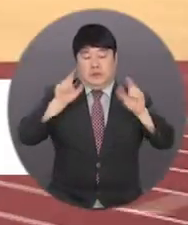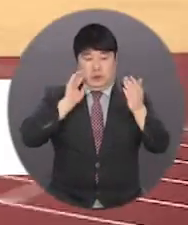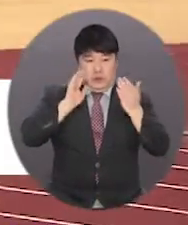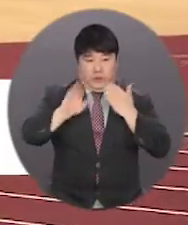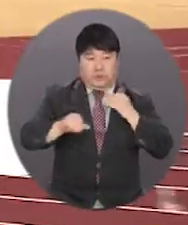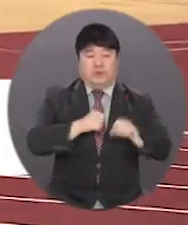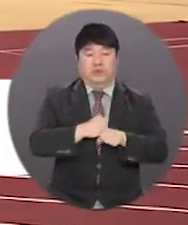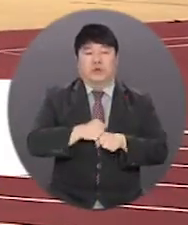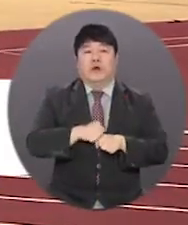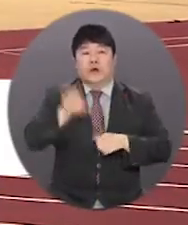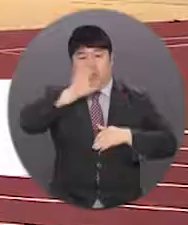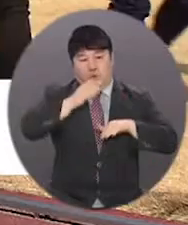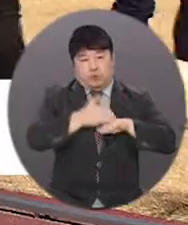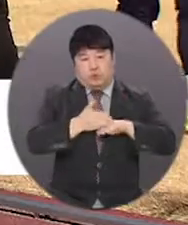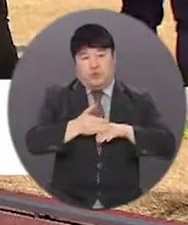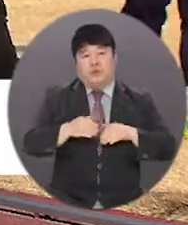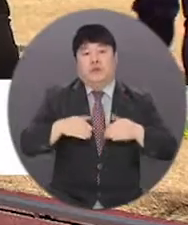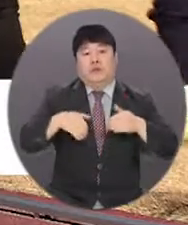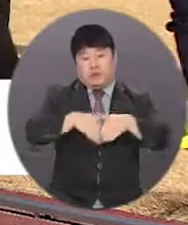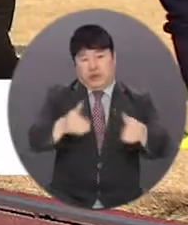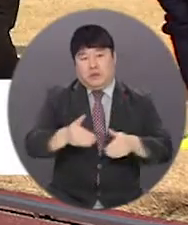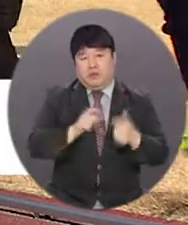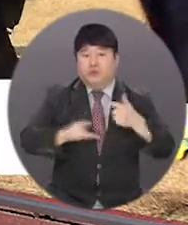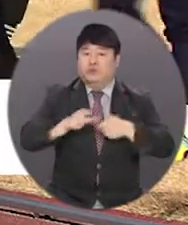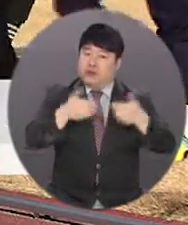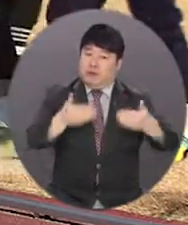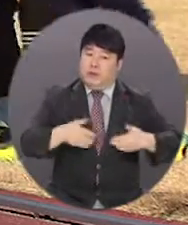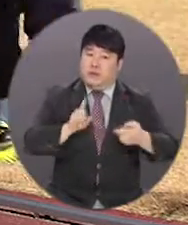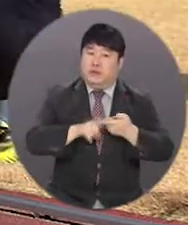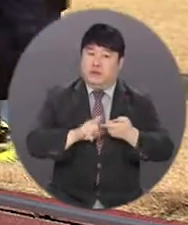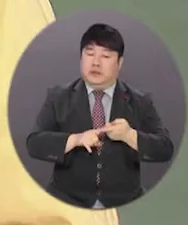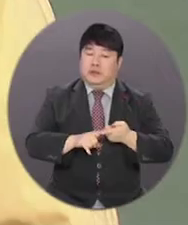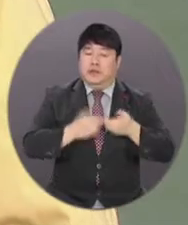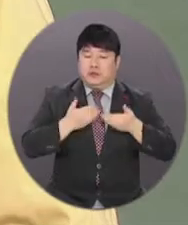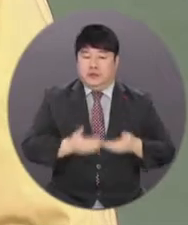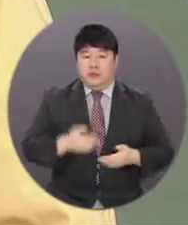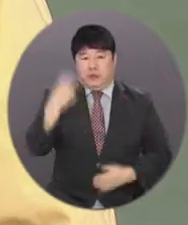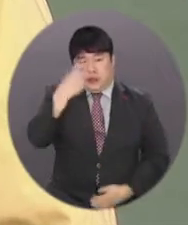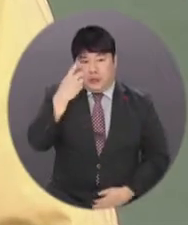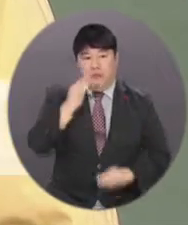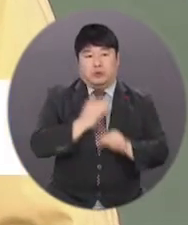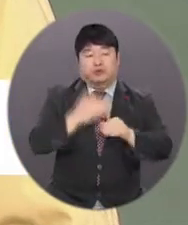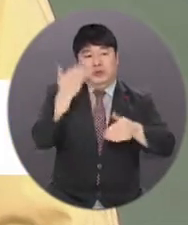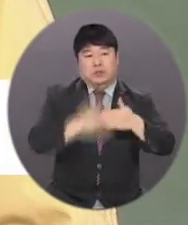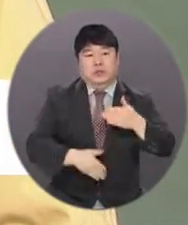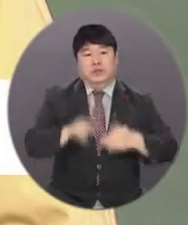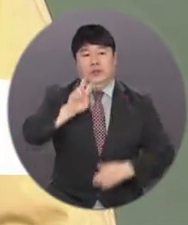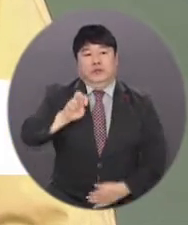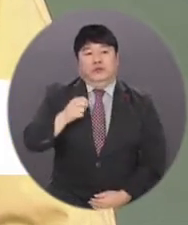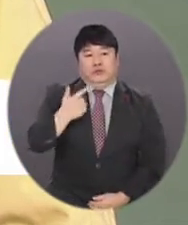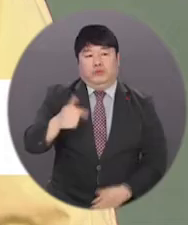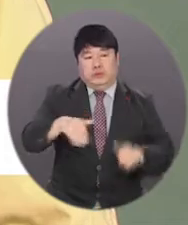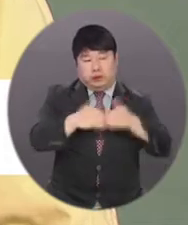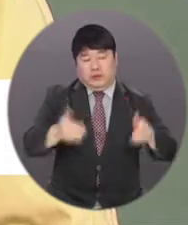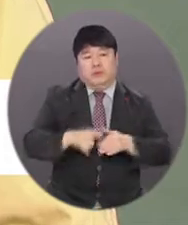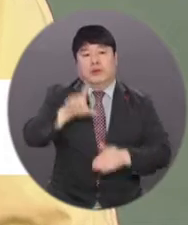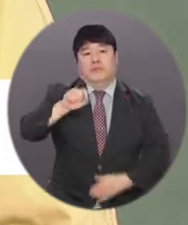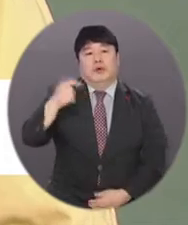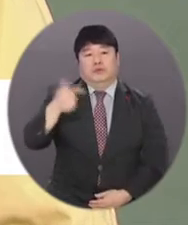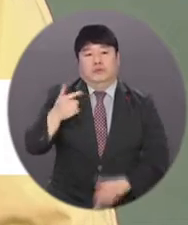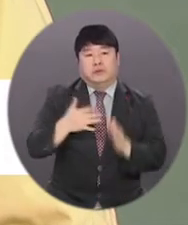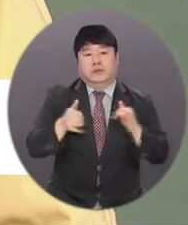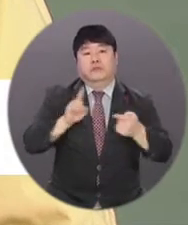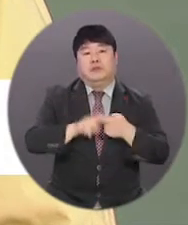이후 전지훈련팀을 추가로 받을지 여부에 대해 신중히 검토 중입니다. 나머지 26개 팀 16,000명에